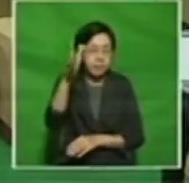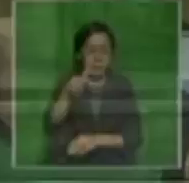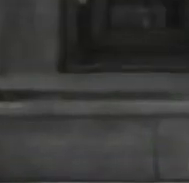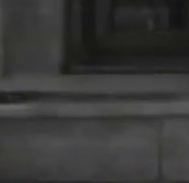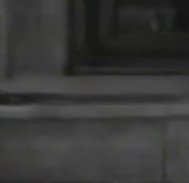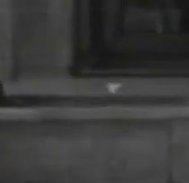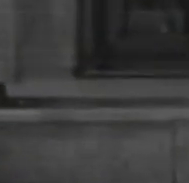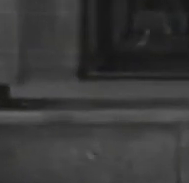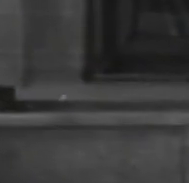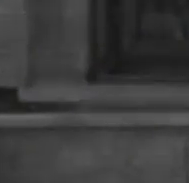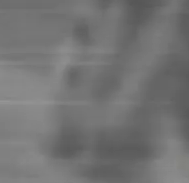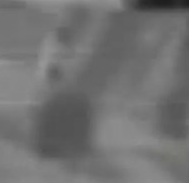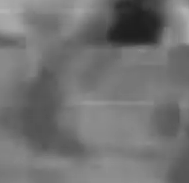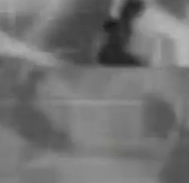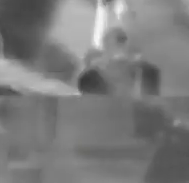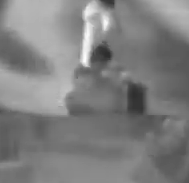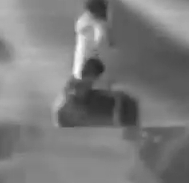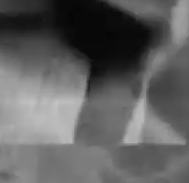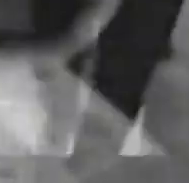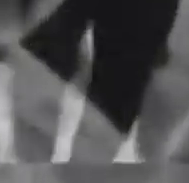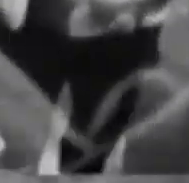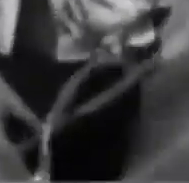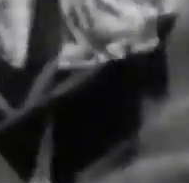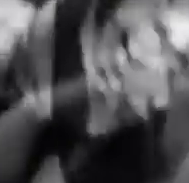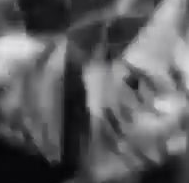างๆที่เขามี